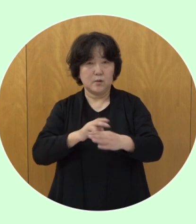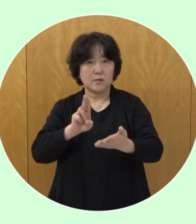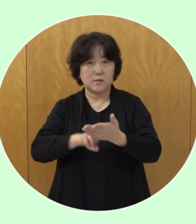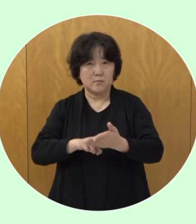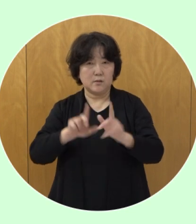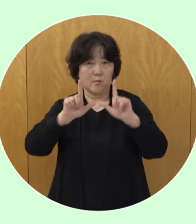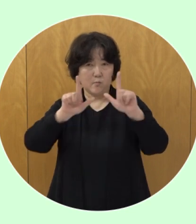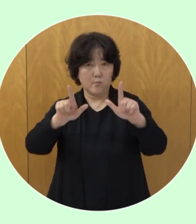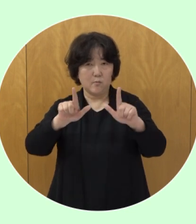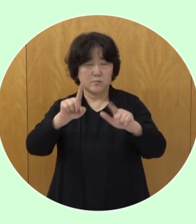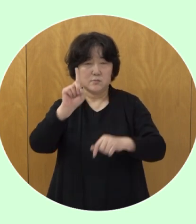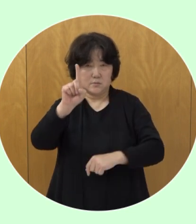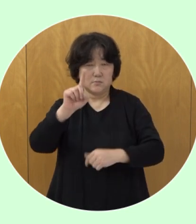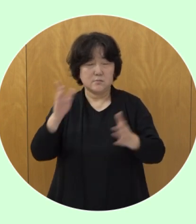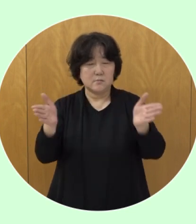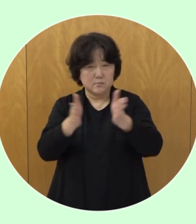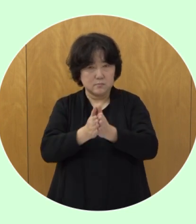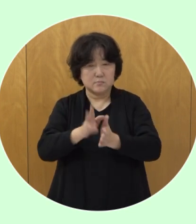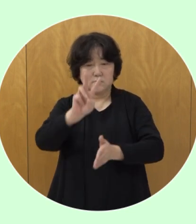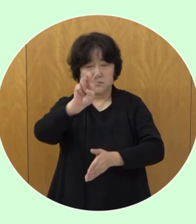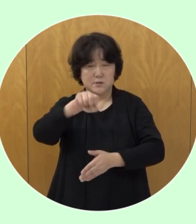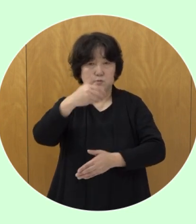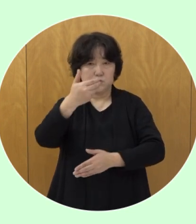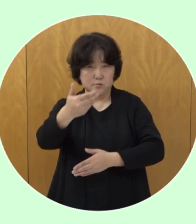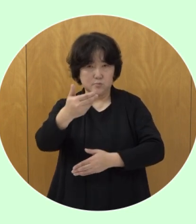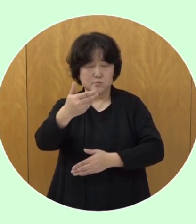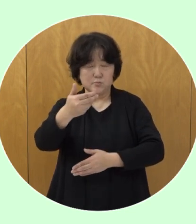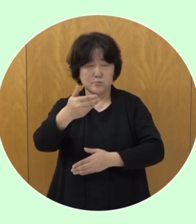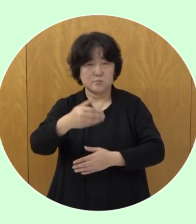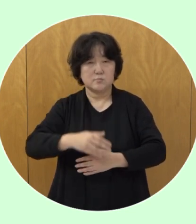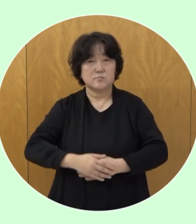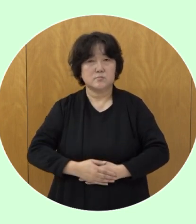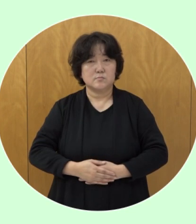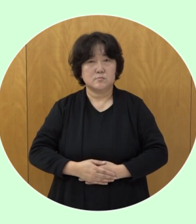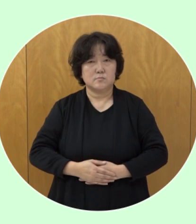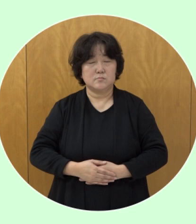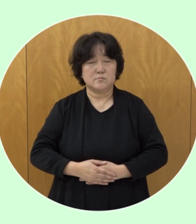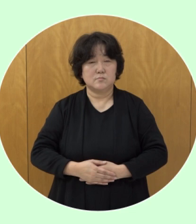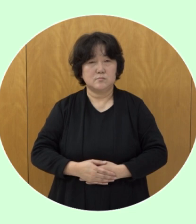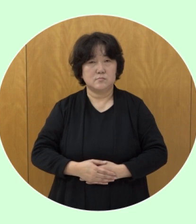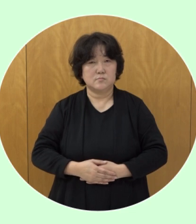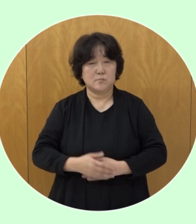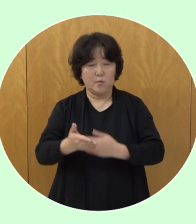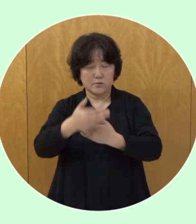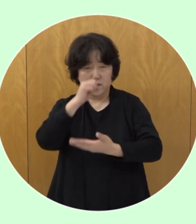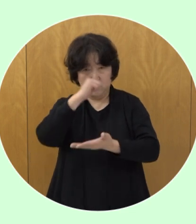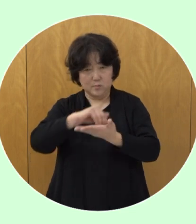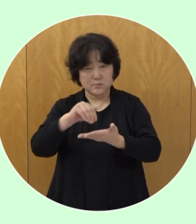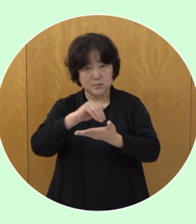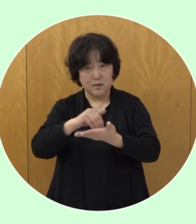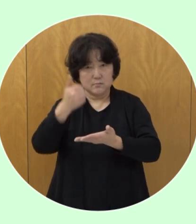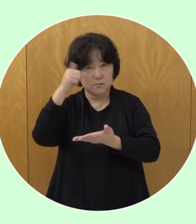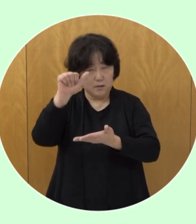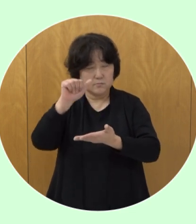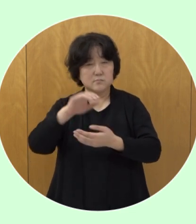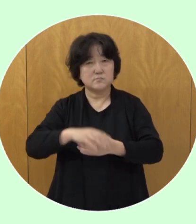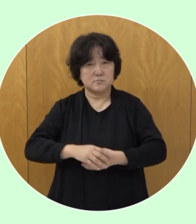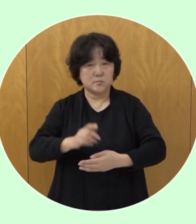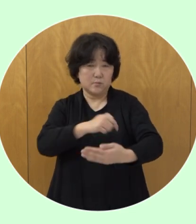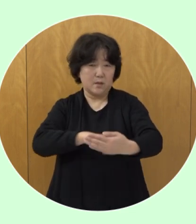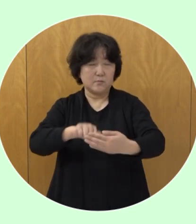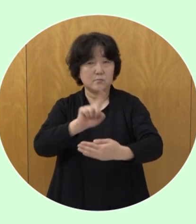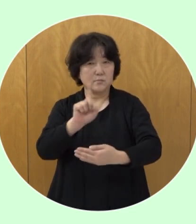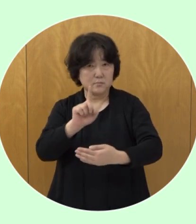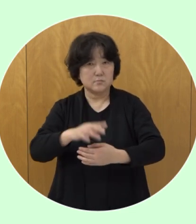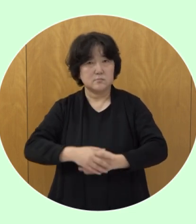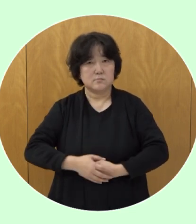告が1件、合わせて29件でございます。補正予算案の概要でございますが、